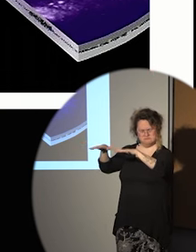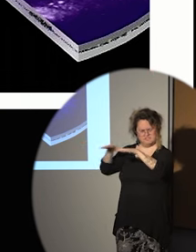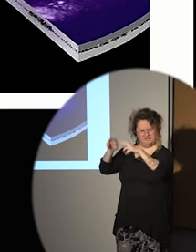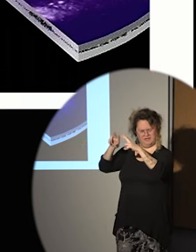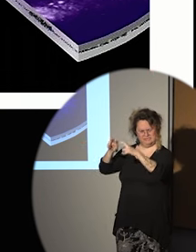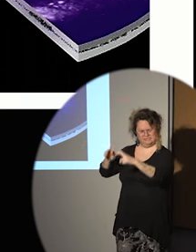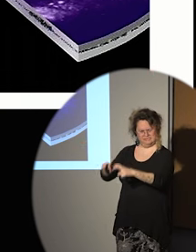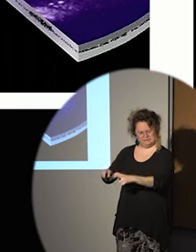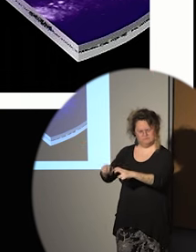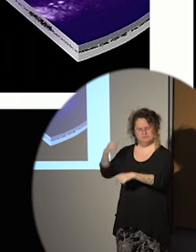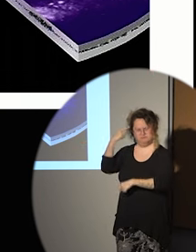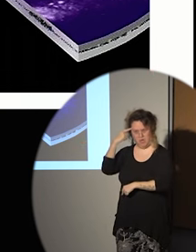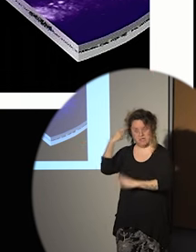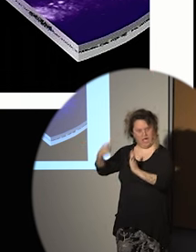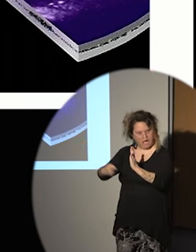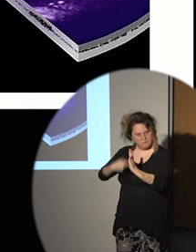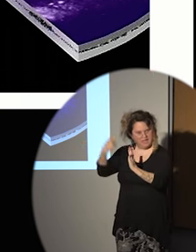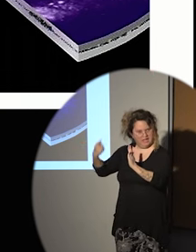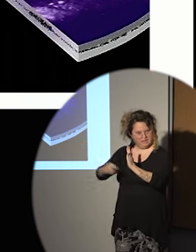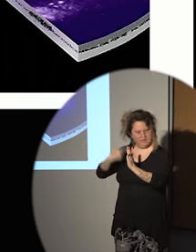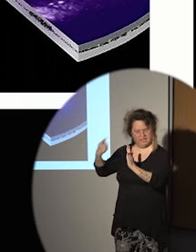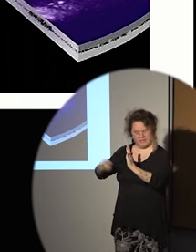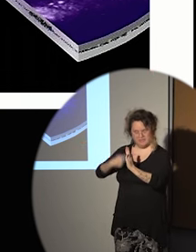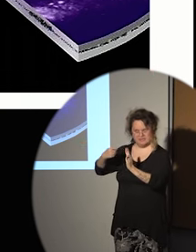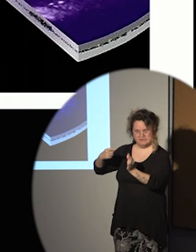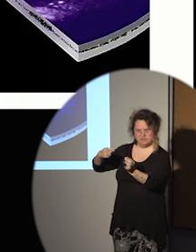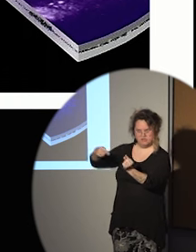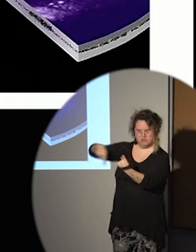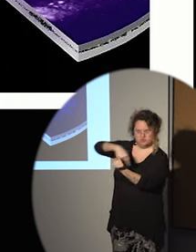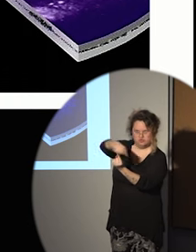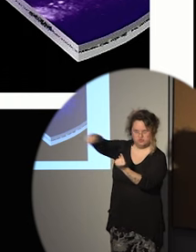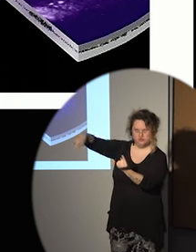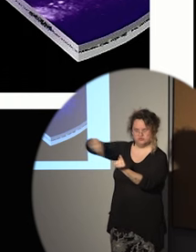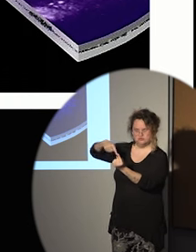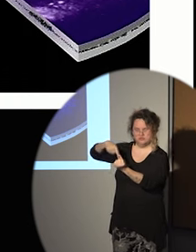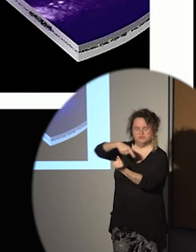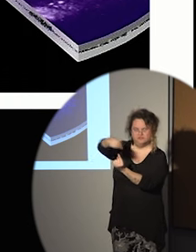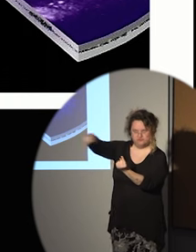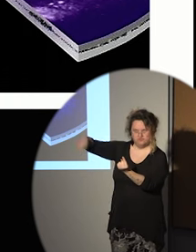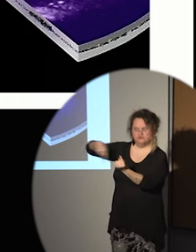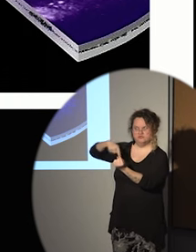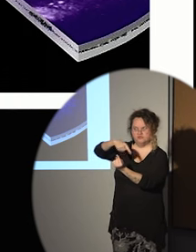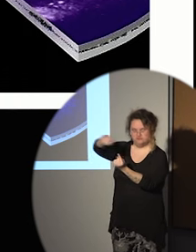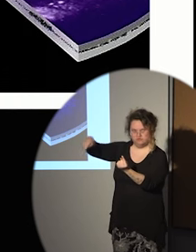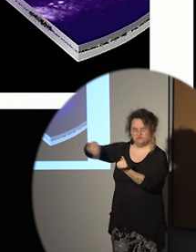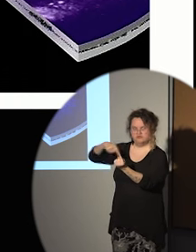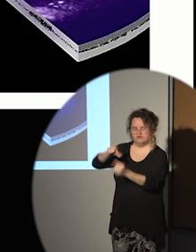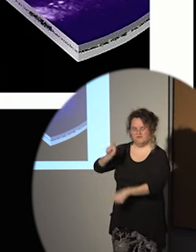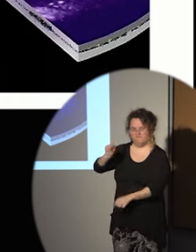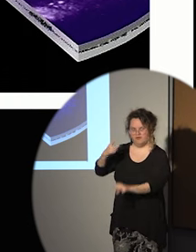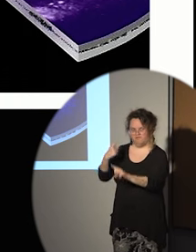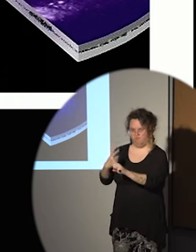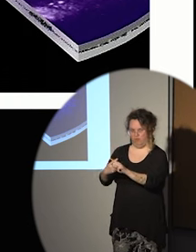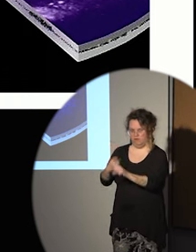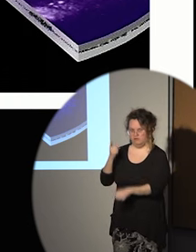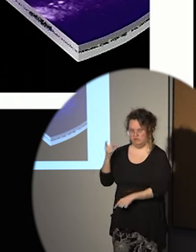les mêmes mouvements une vingtaine de fois, ça veut dire quelque chose de fondamental, et je vais en reparler, c'est-à-dire